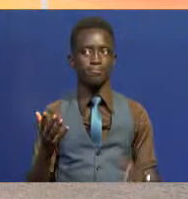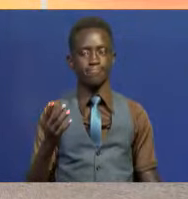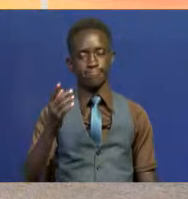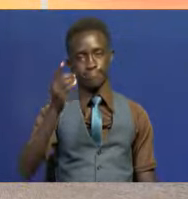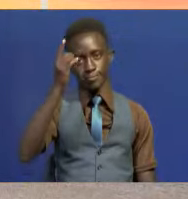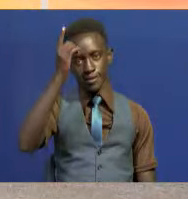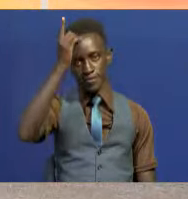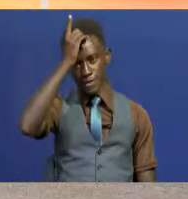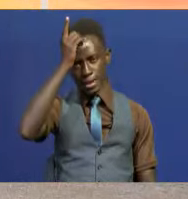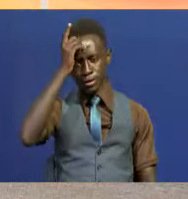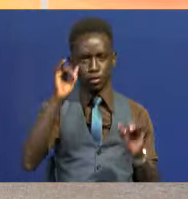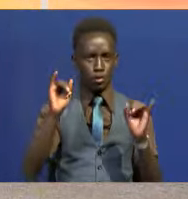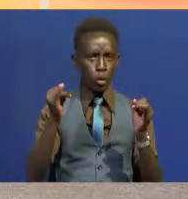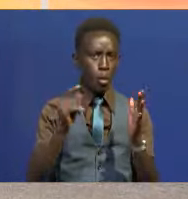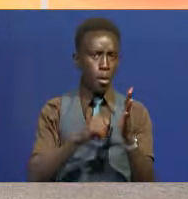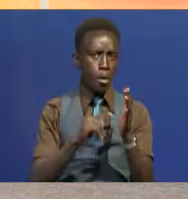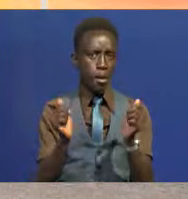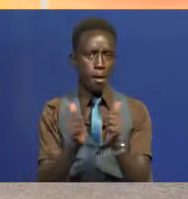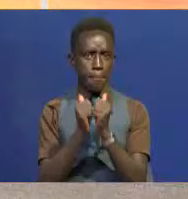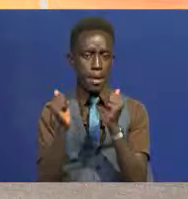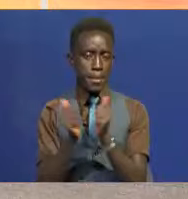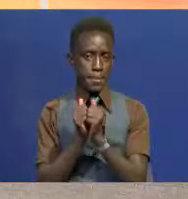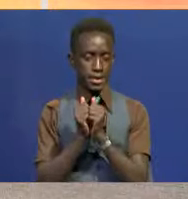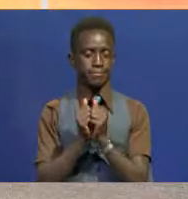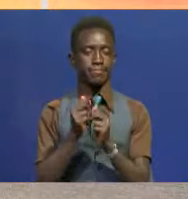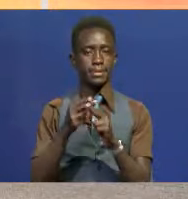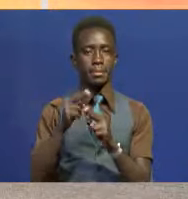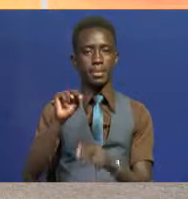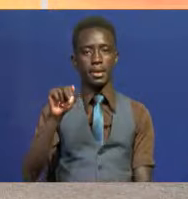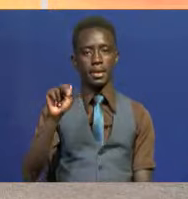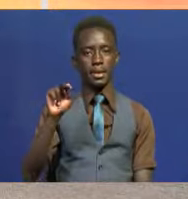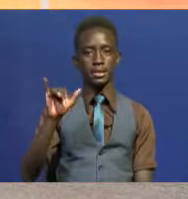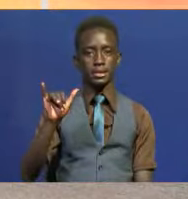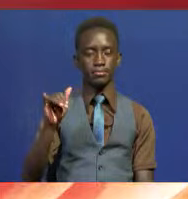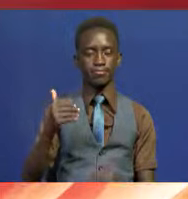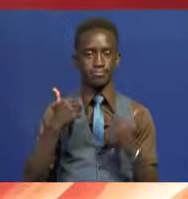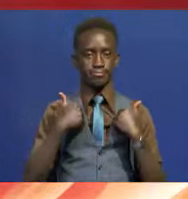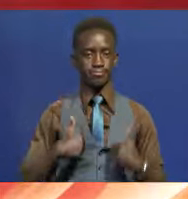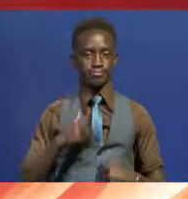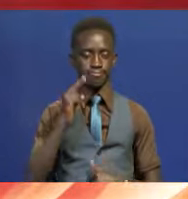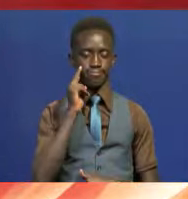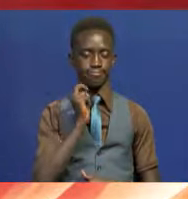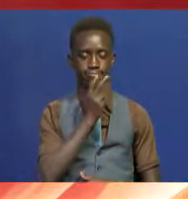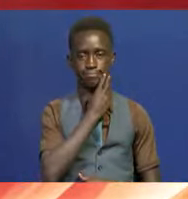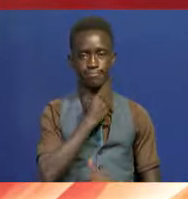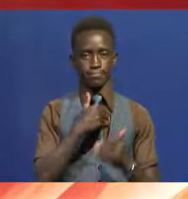hii anayekupeperushia matangazo haya kwa lugha ya ishara ni Brian Muraru.